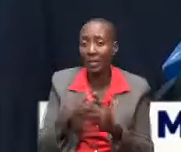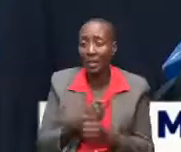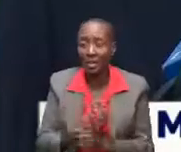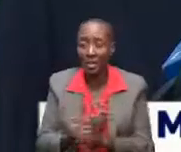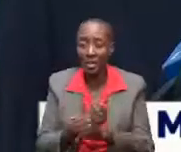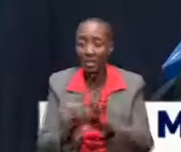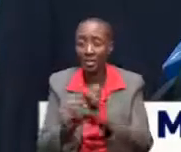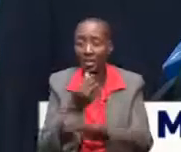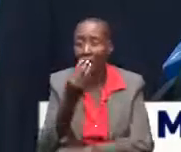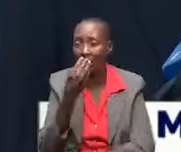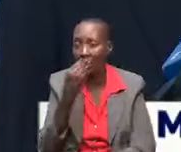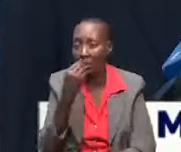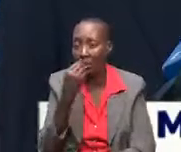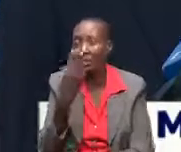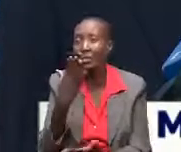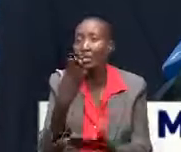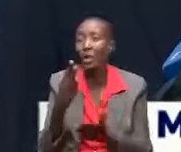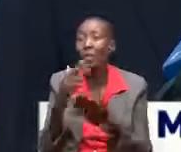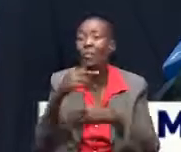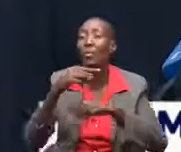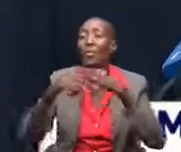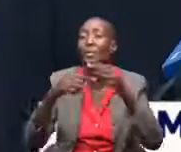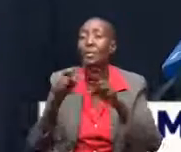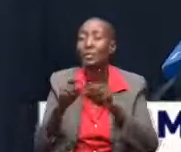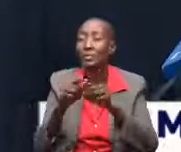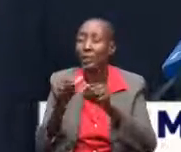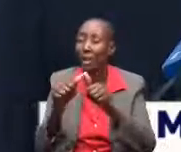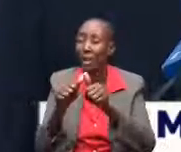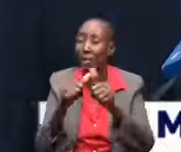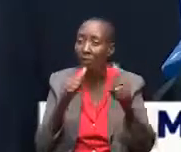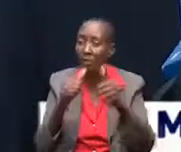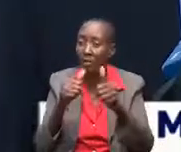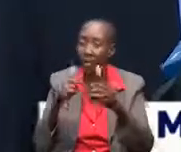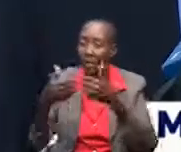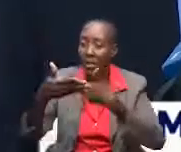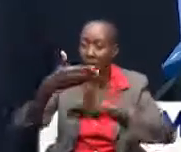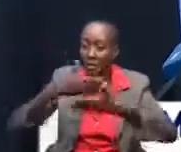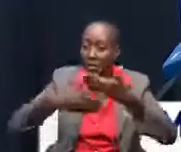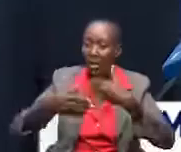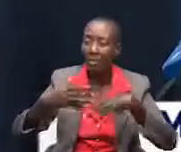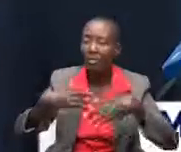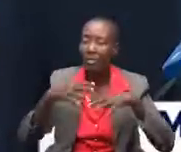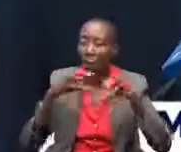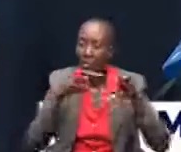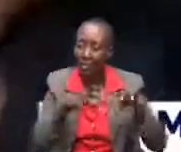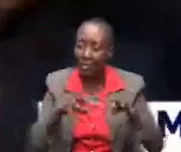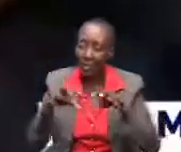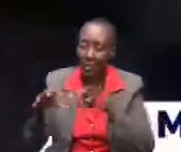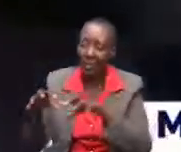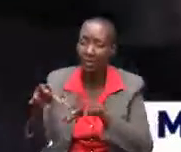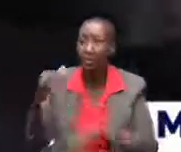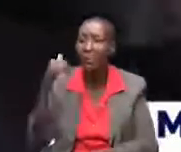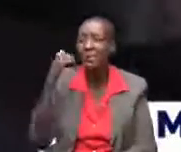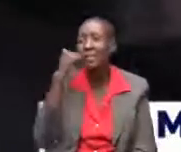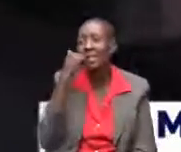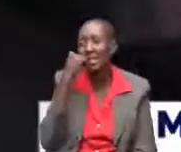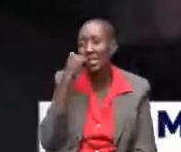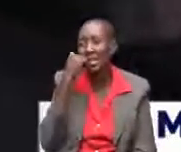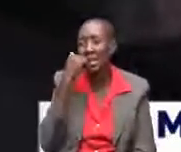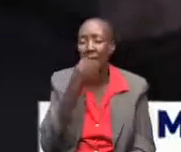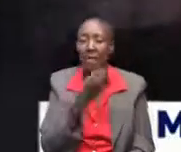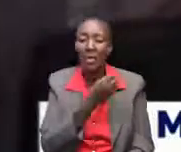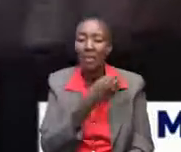and avoid close contact with people suffering from acute respiratory infections. Hofu ya